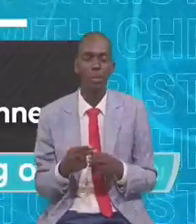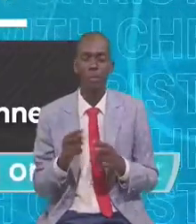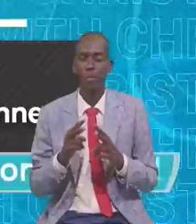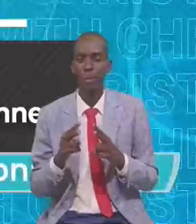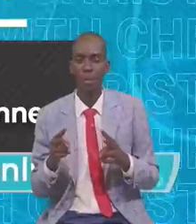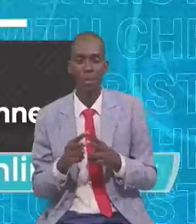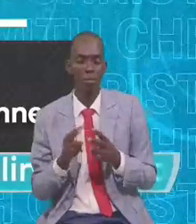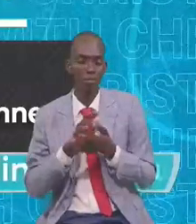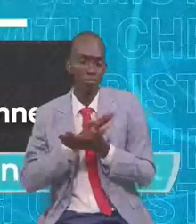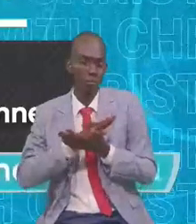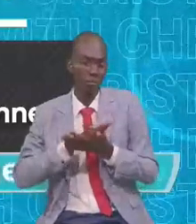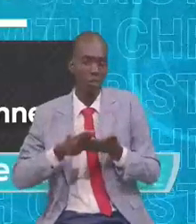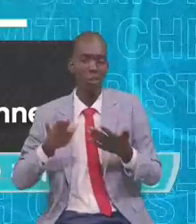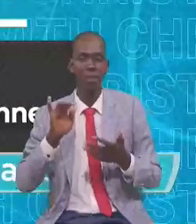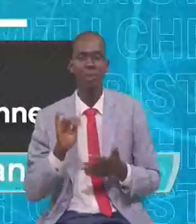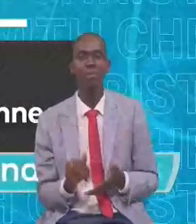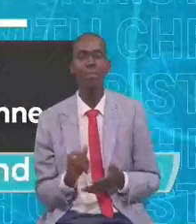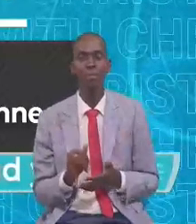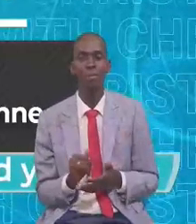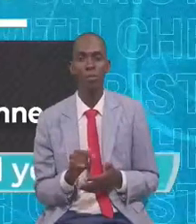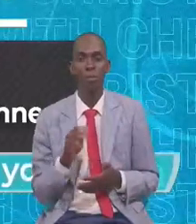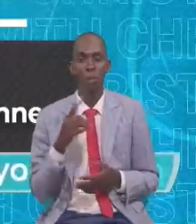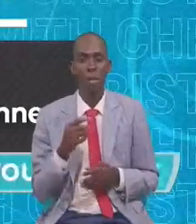Écrivons les noms lisiblement.